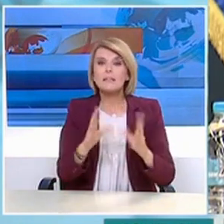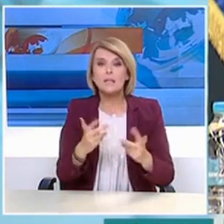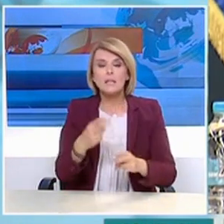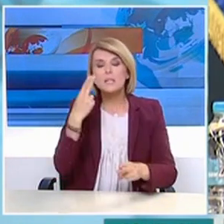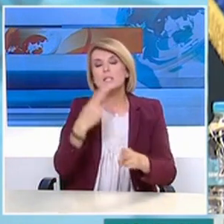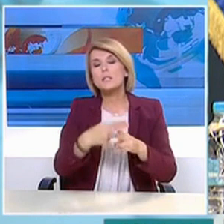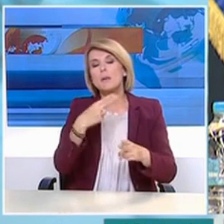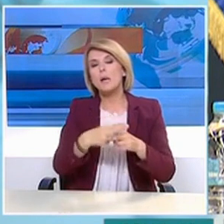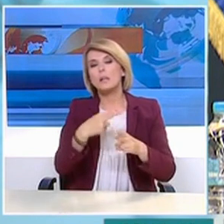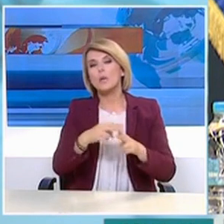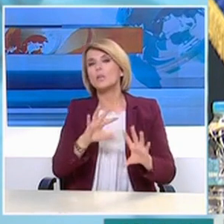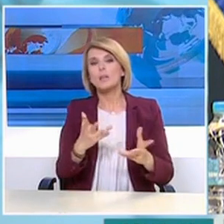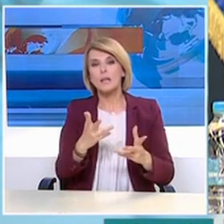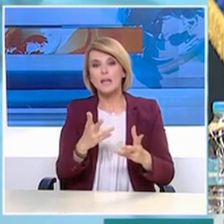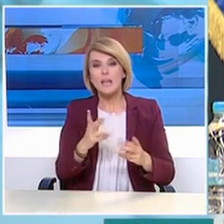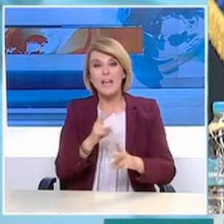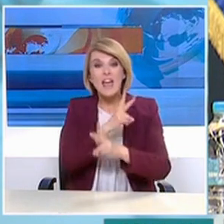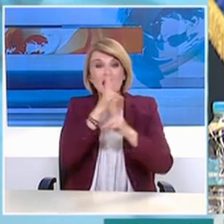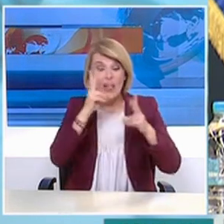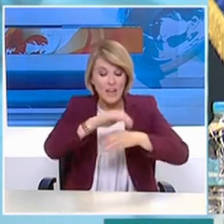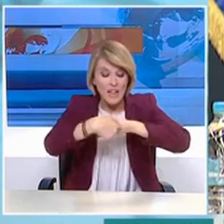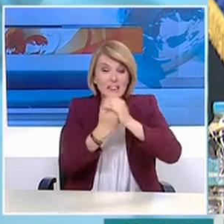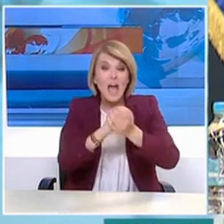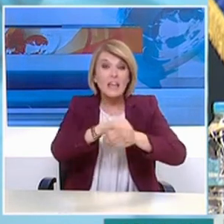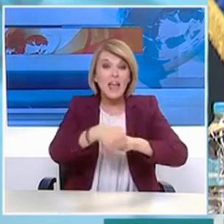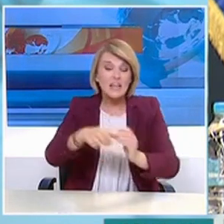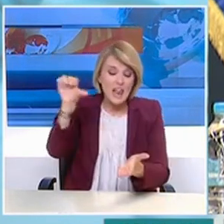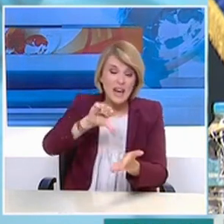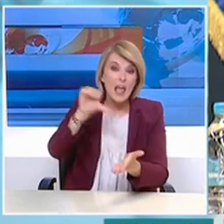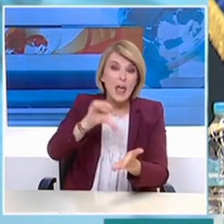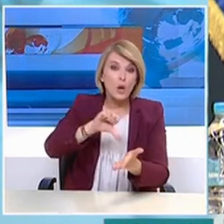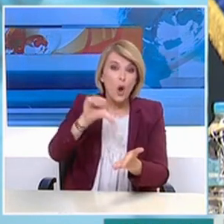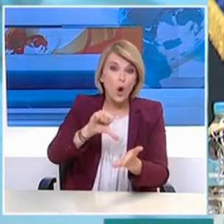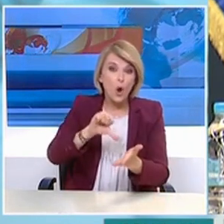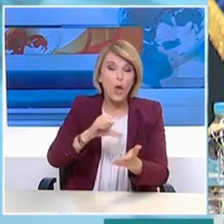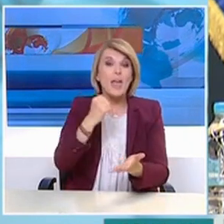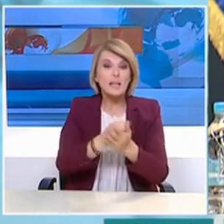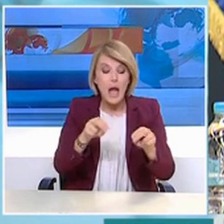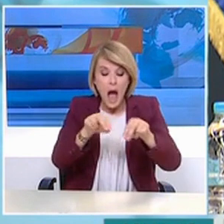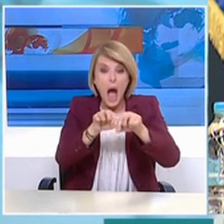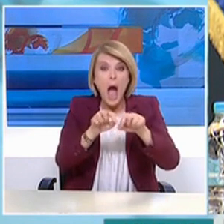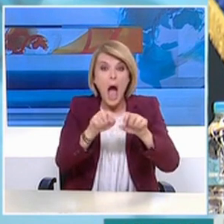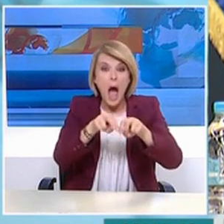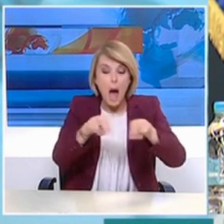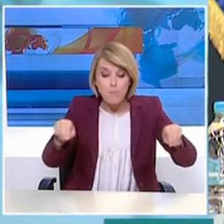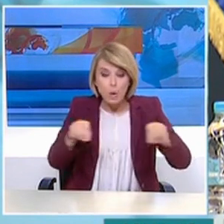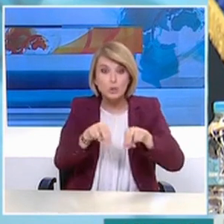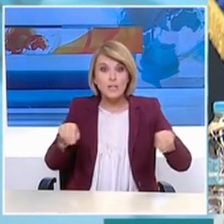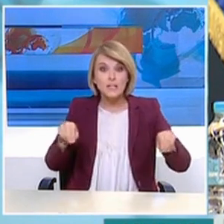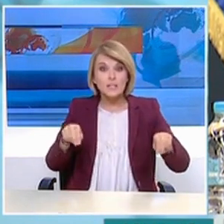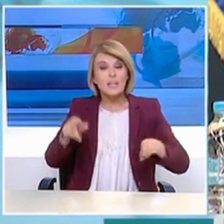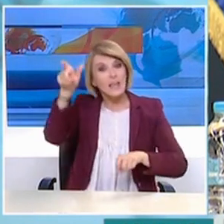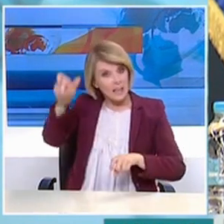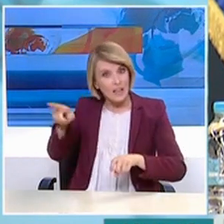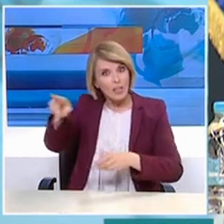χεριών και η κοινωνική απόσταση. Τους συγχωρούμε γιατί ήταν αγάπη τα 5 λεπτά που ήμασταν μαζί τους και ήταν λιγότερο από ένα μέτρο. Και εμείς το